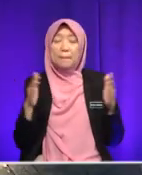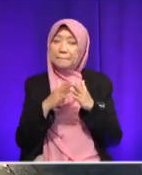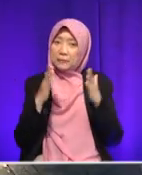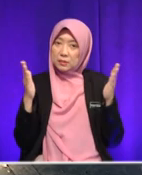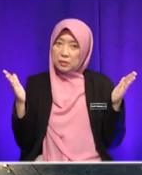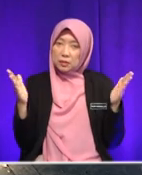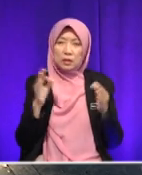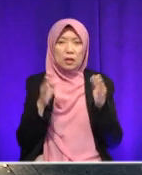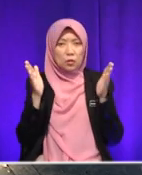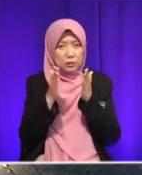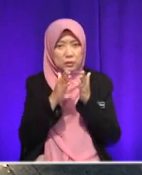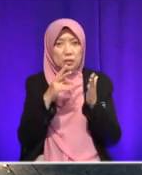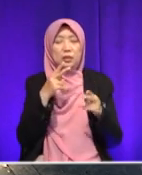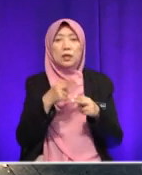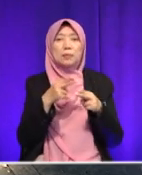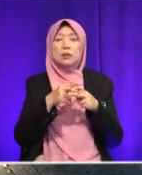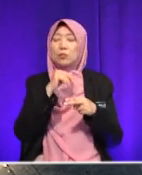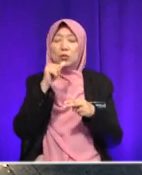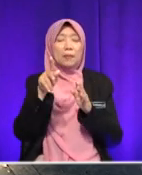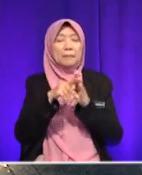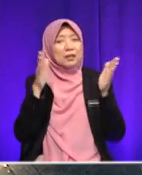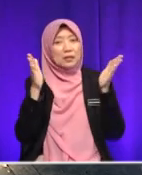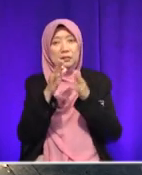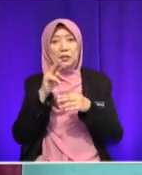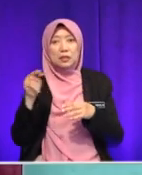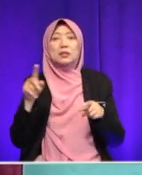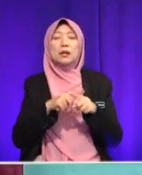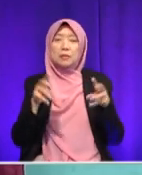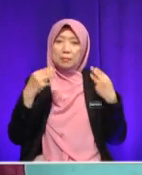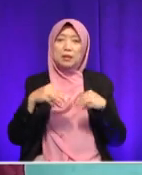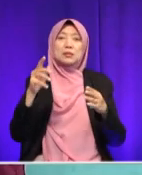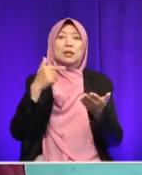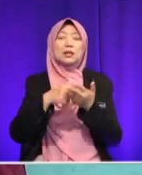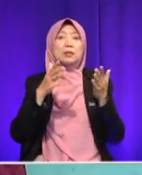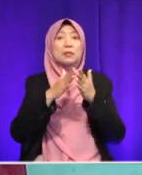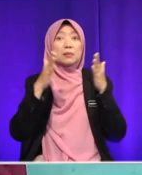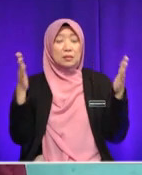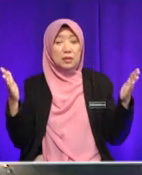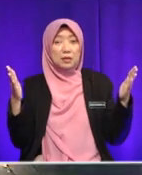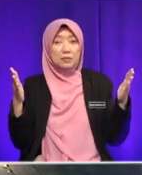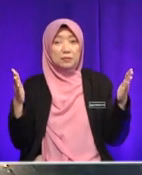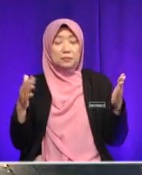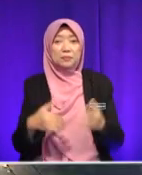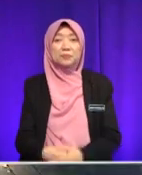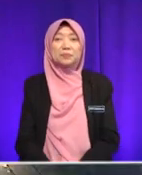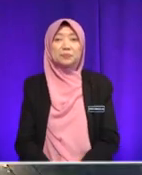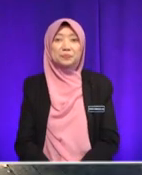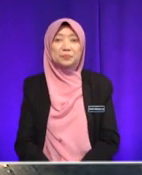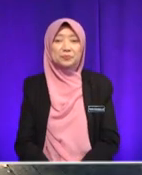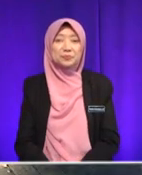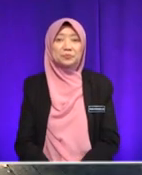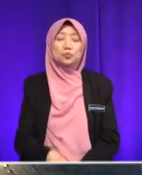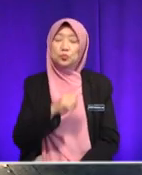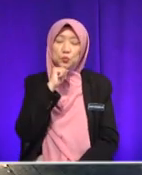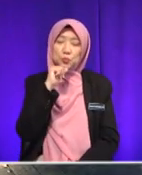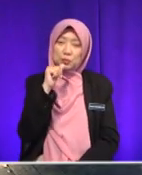Kalau dia kecil, namanya bukan pengecilan. Namanya masih pembesaran. Tetapi nak tanya dah tadi, pengecilan ke? Bukan.